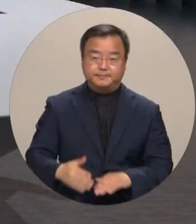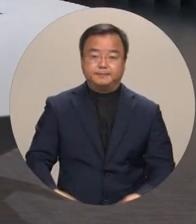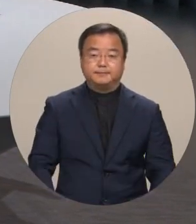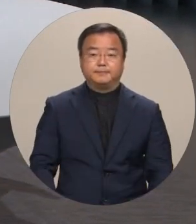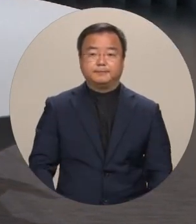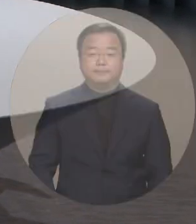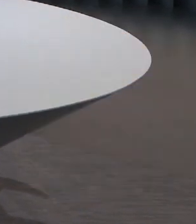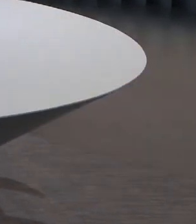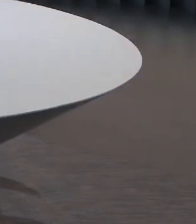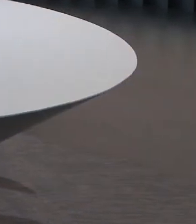들었습니다 r